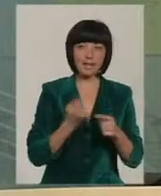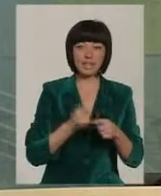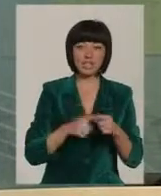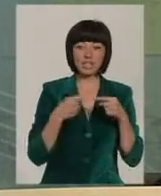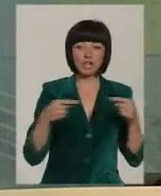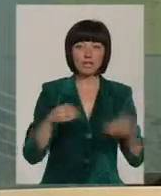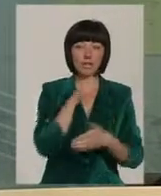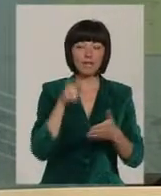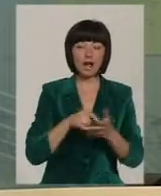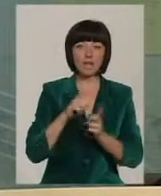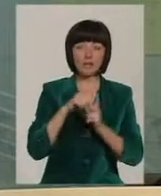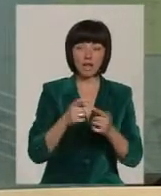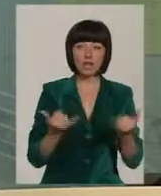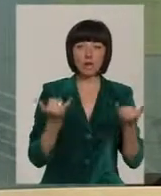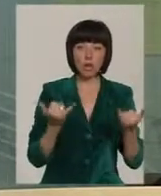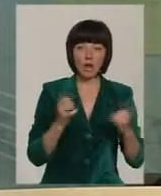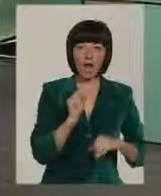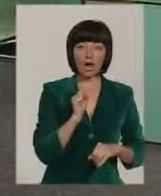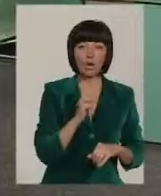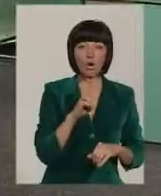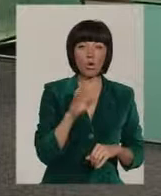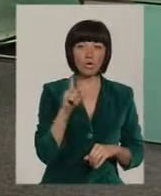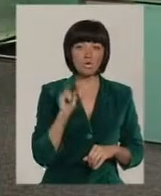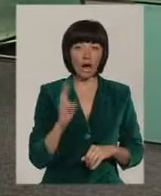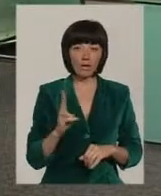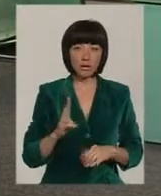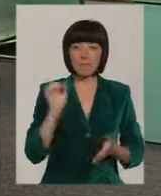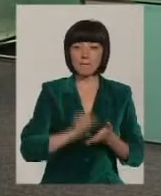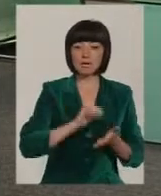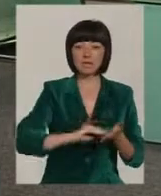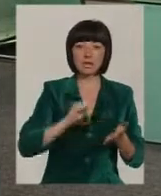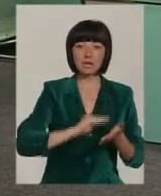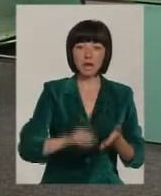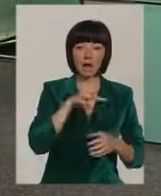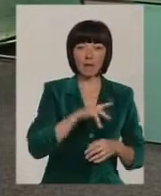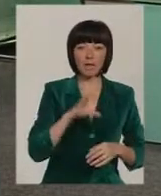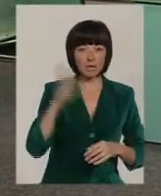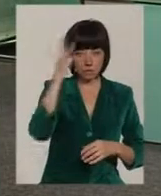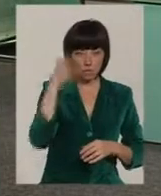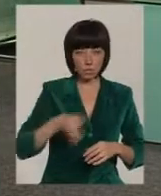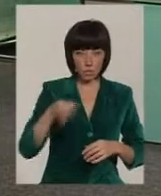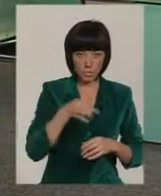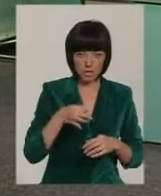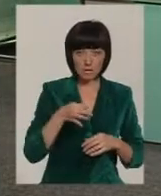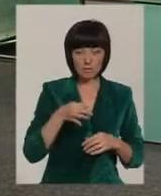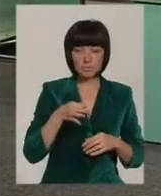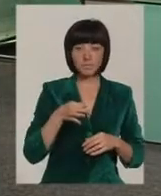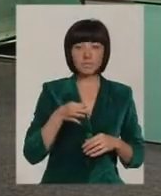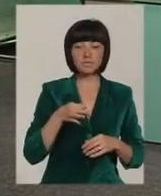та інші питання будуть відповідати сьогодні Андрій Козак, речник Державної служби надзвичайних ситуацій у Хмельницькій області. Вітаю.